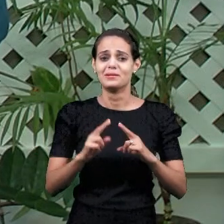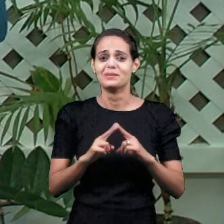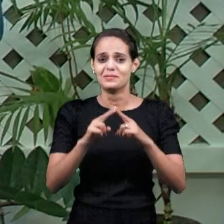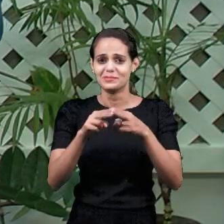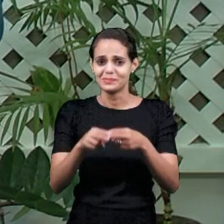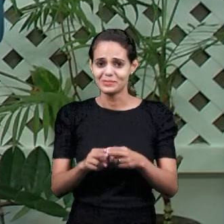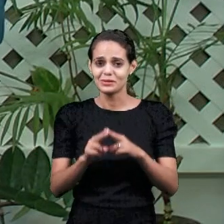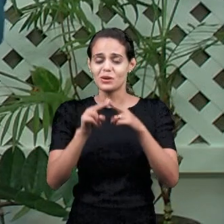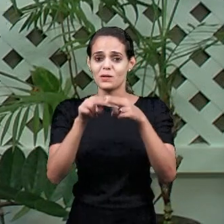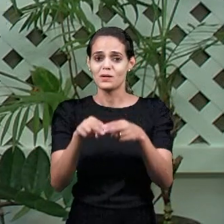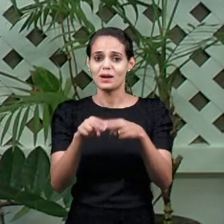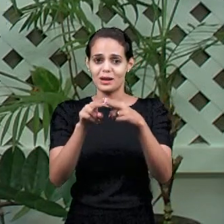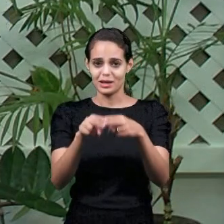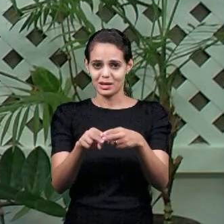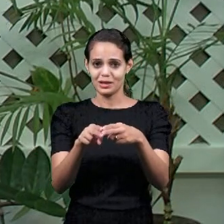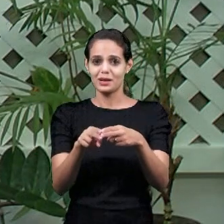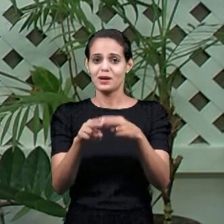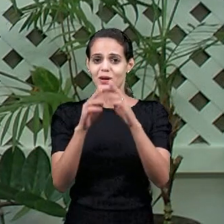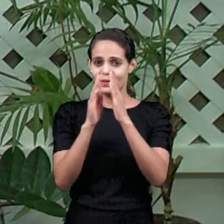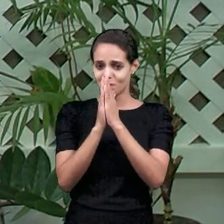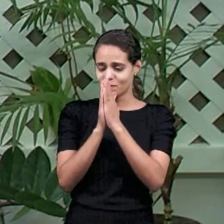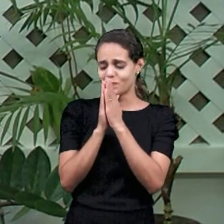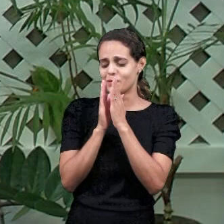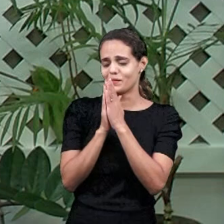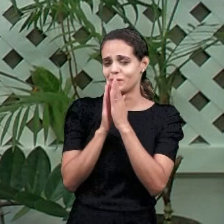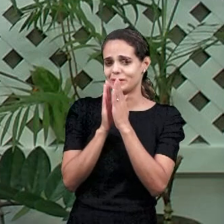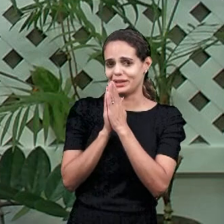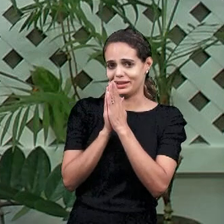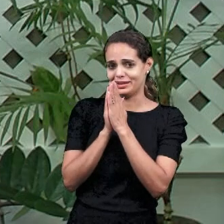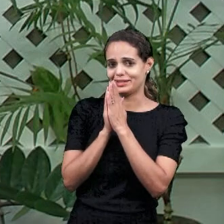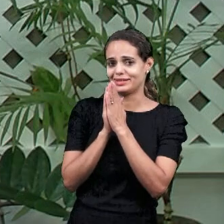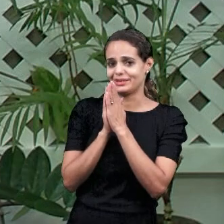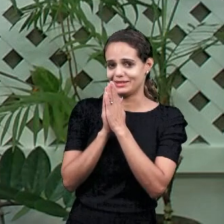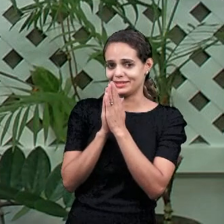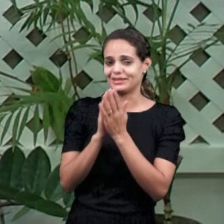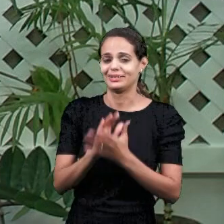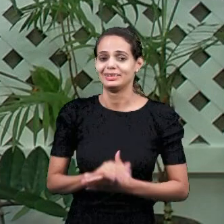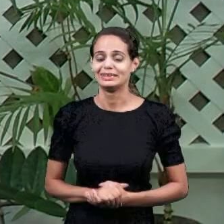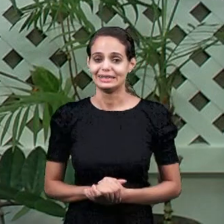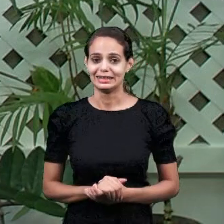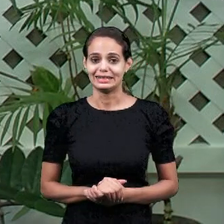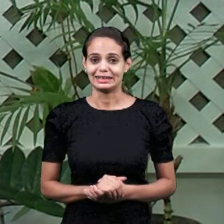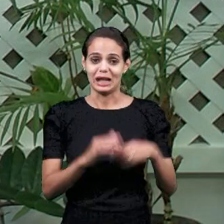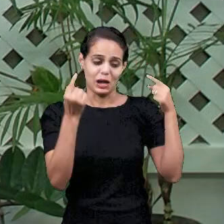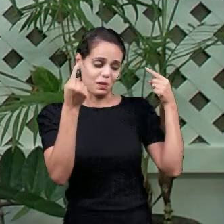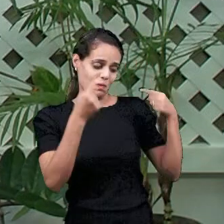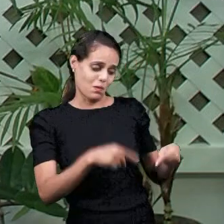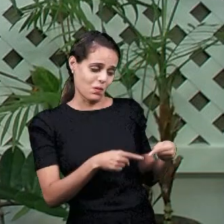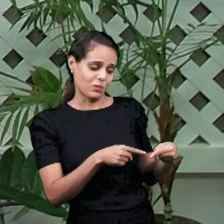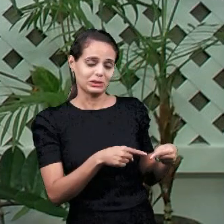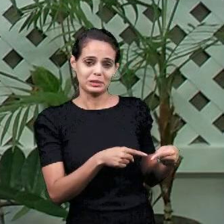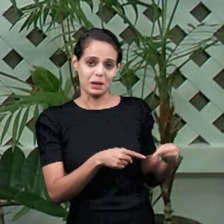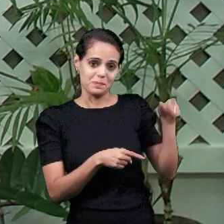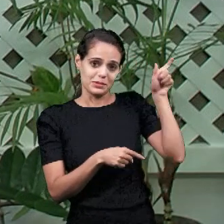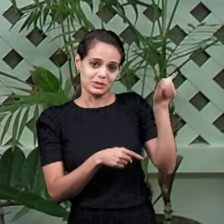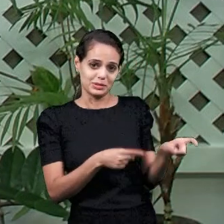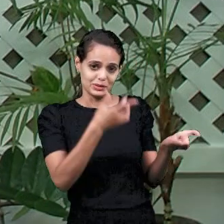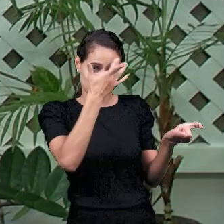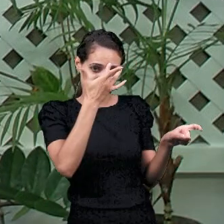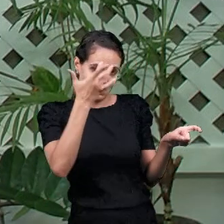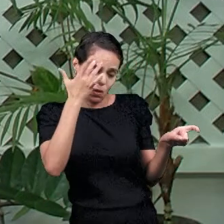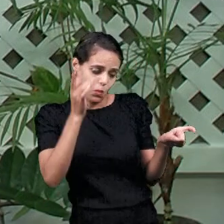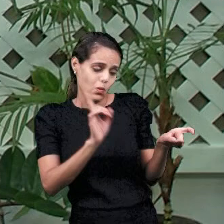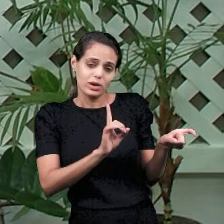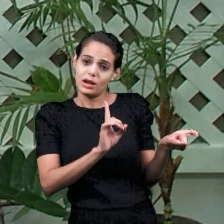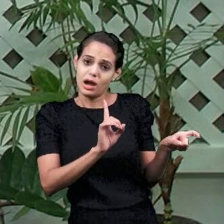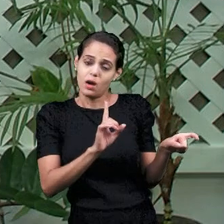dit. Ça, c'est la vérité. Nous ne sommes pas contre quelqu'un, mais nous sommes contre ceux qui, à l'intérieur, enfin,